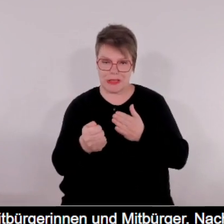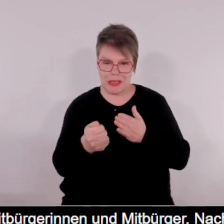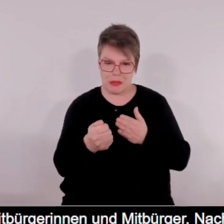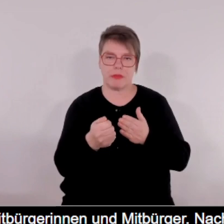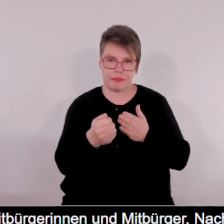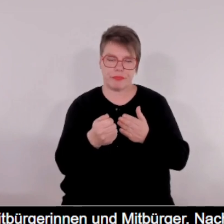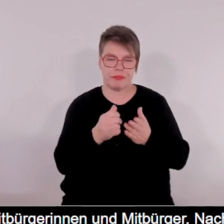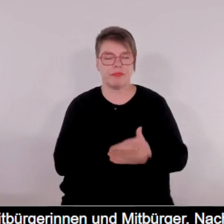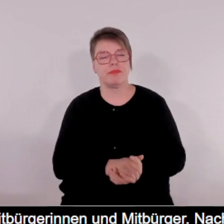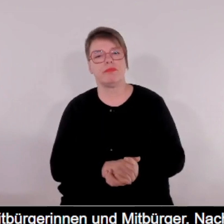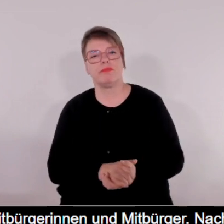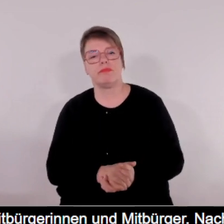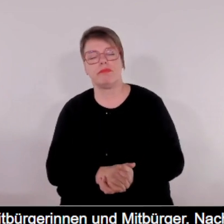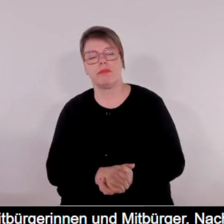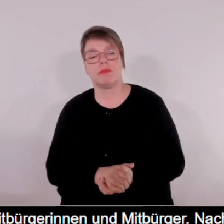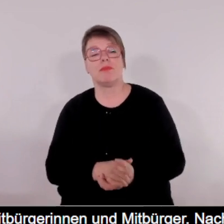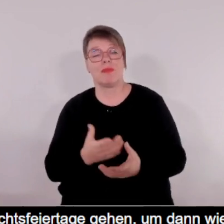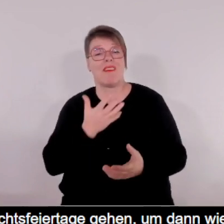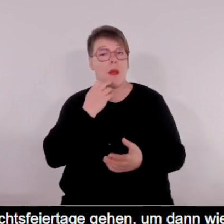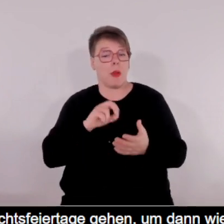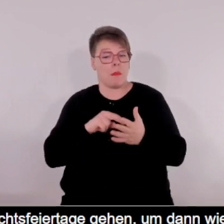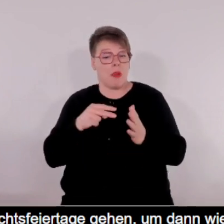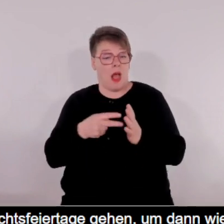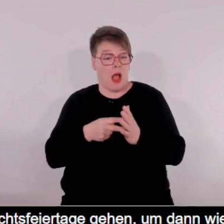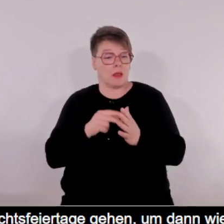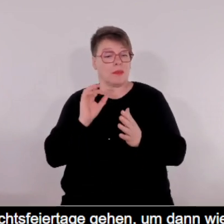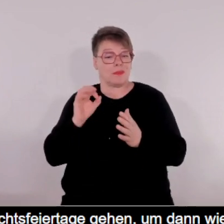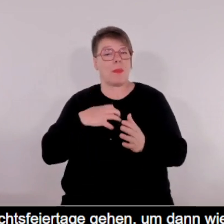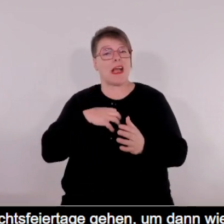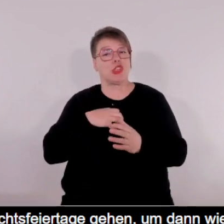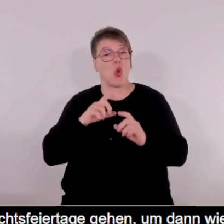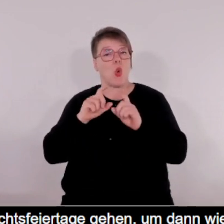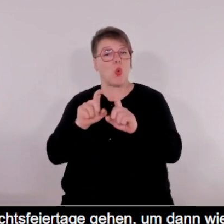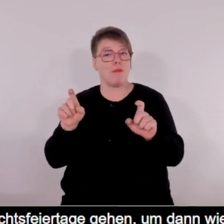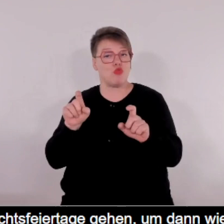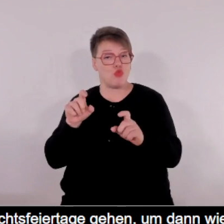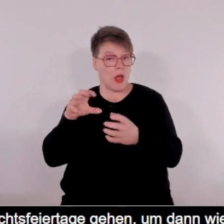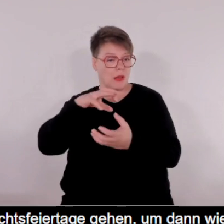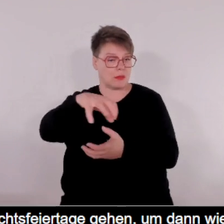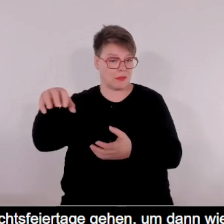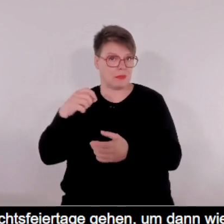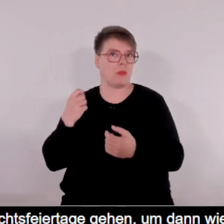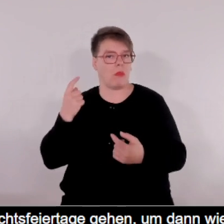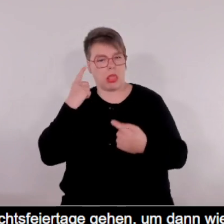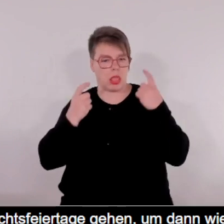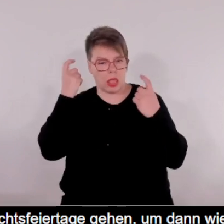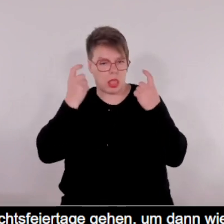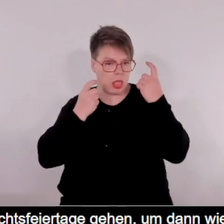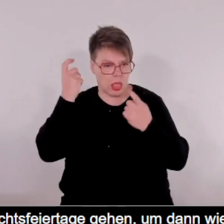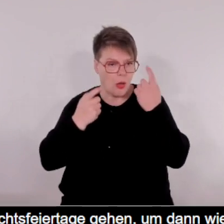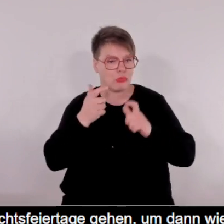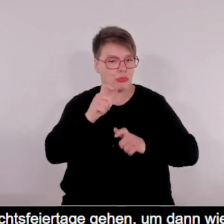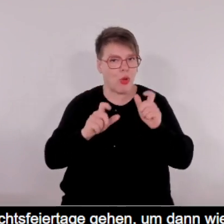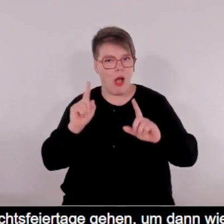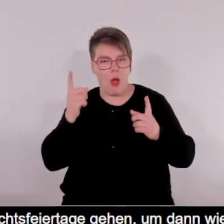respektive ans Wärmenetz angeschlossen werden wollen. Bayern wollte hier ja noch Schlimmeres verhindern, aber es ist jetzt beschlossen